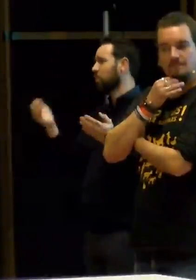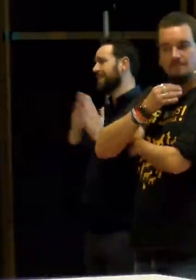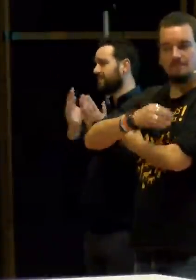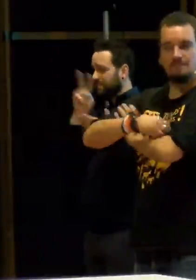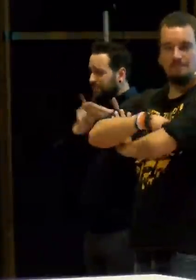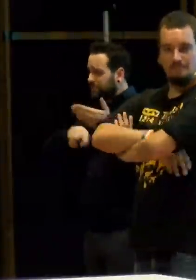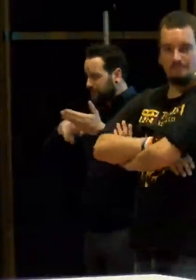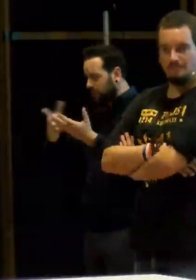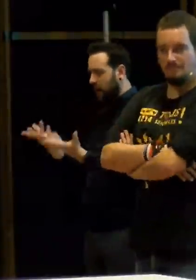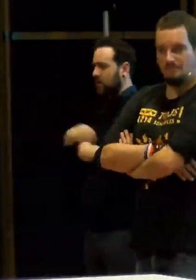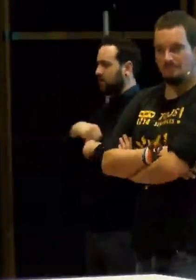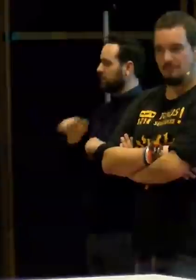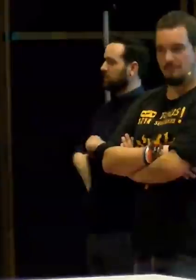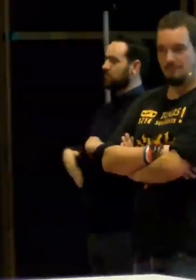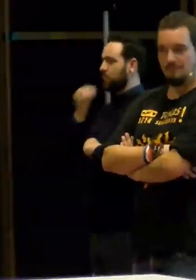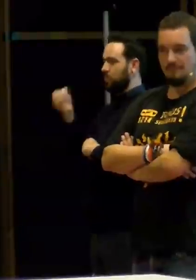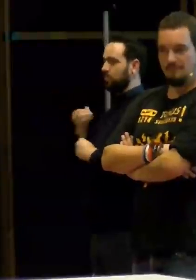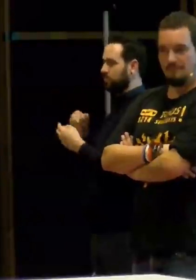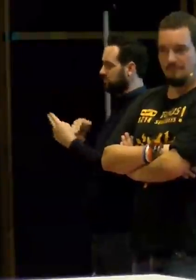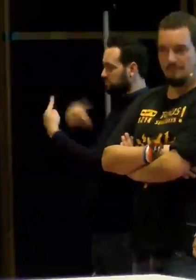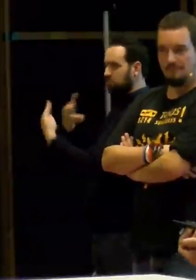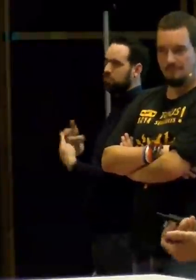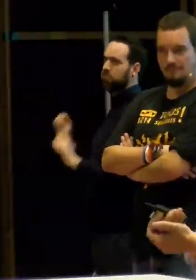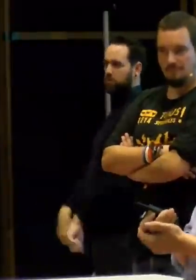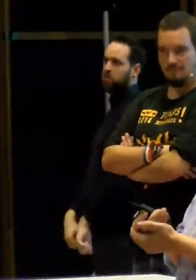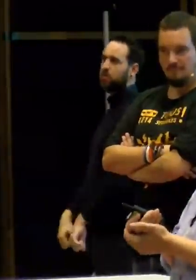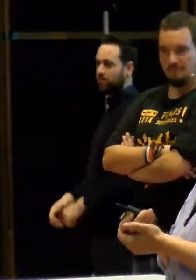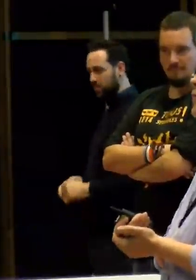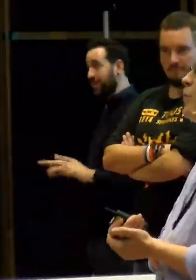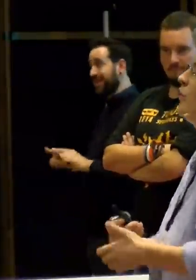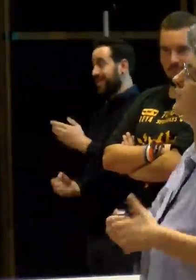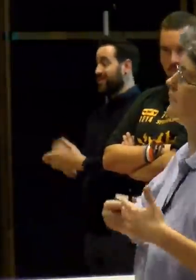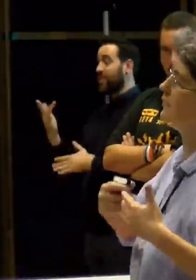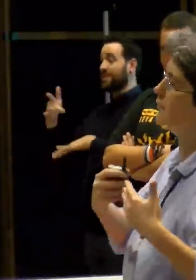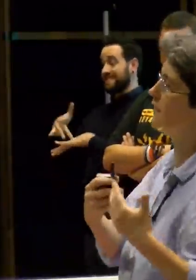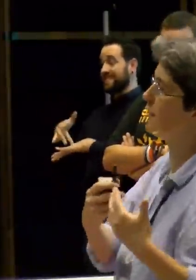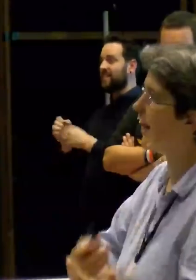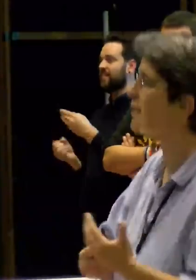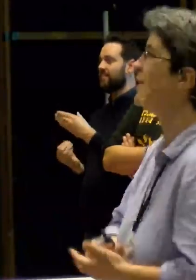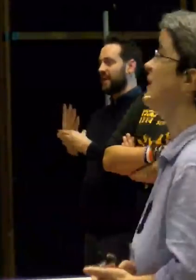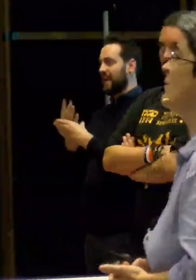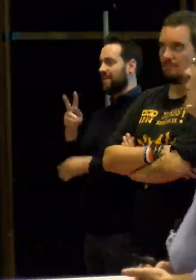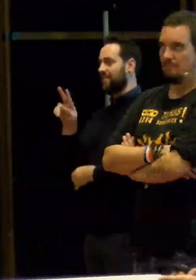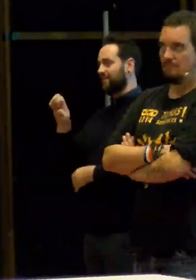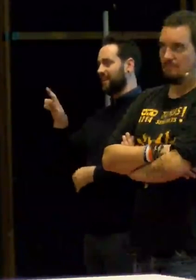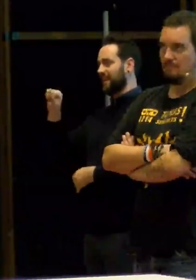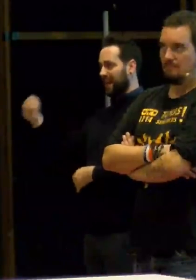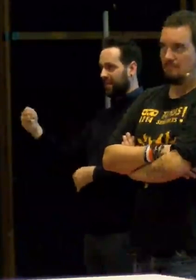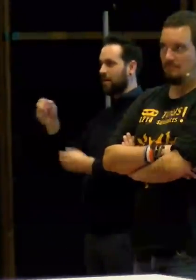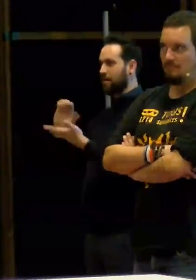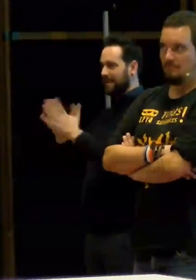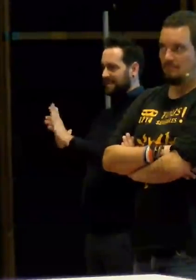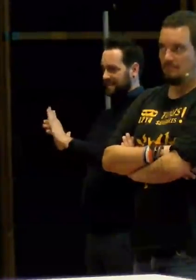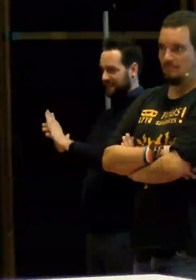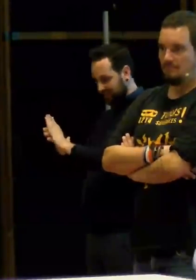Alors, on a un nouveau site qui s'appelle Vegan Pratique, puisque donc on est une association qui râle, mais on est aussi une